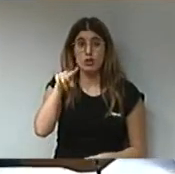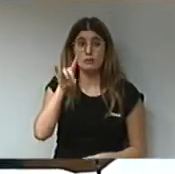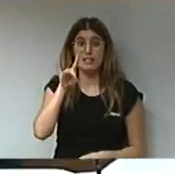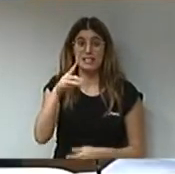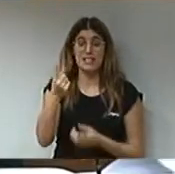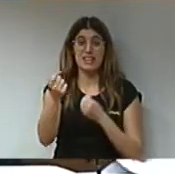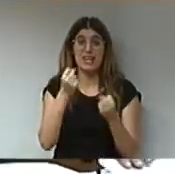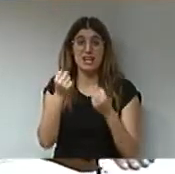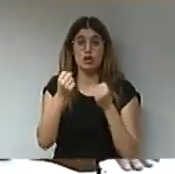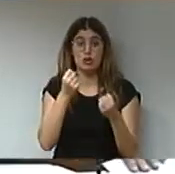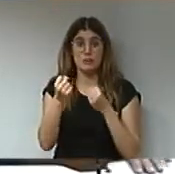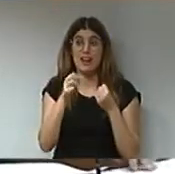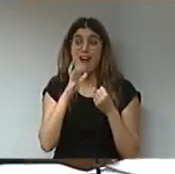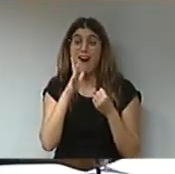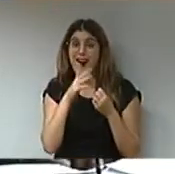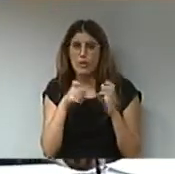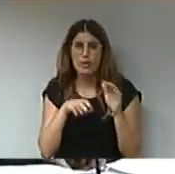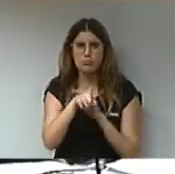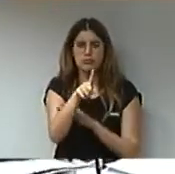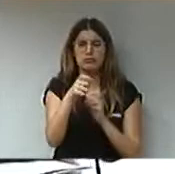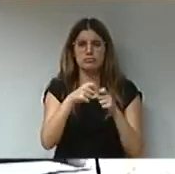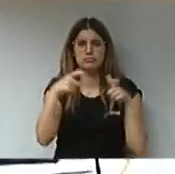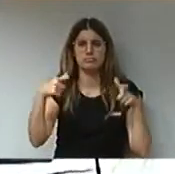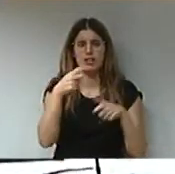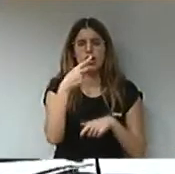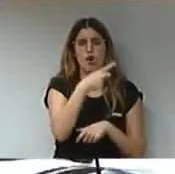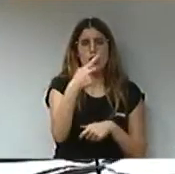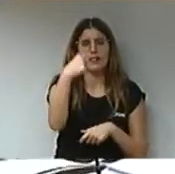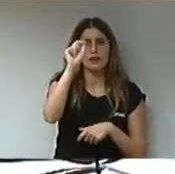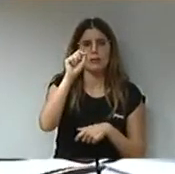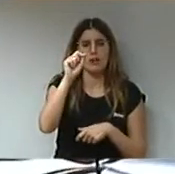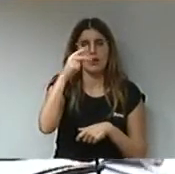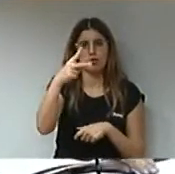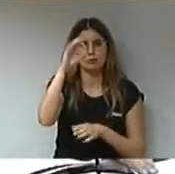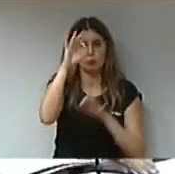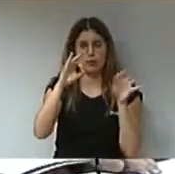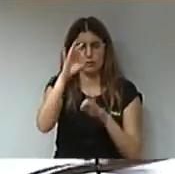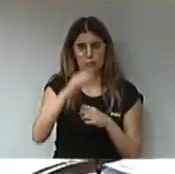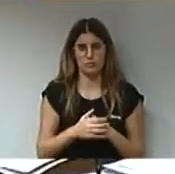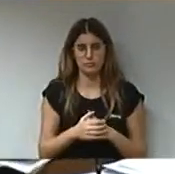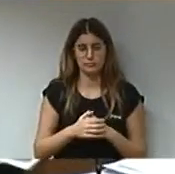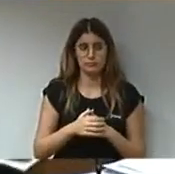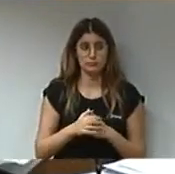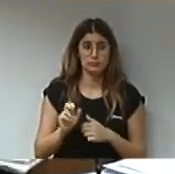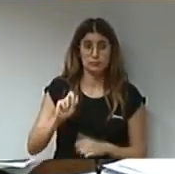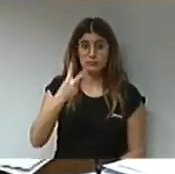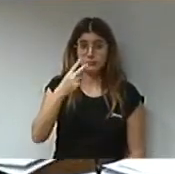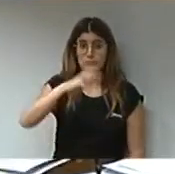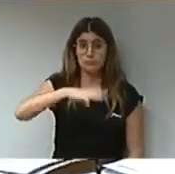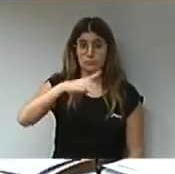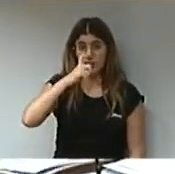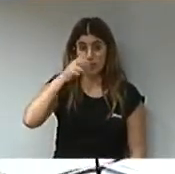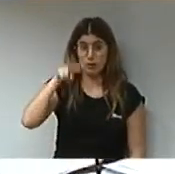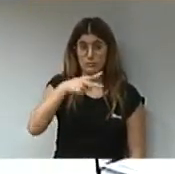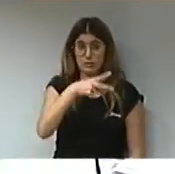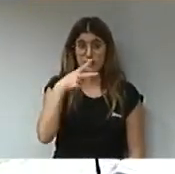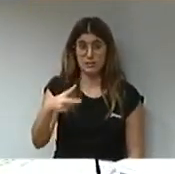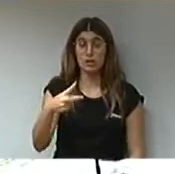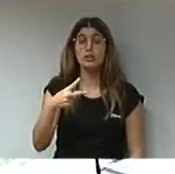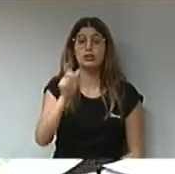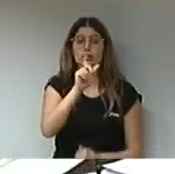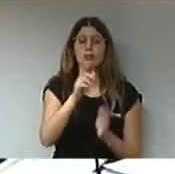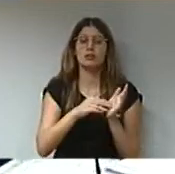malgrat la pandèmia, ha crescut l'11,2%, 2,1 més que en Espanya. En el segon trimestre de 2022, l'economia valenciana ha crescut